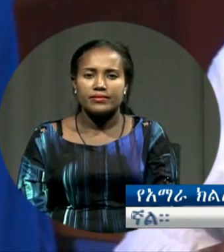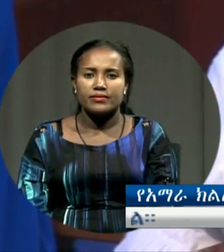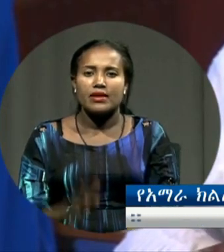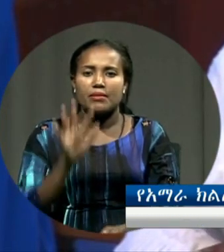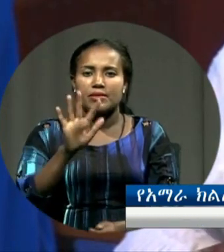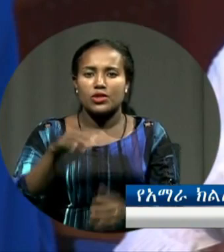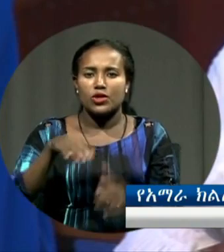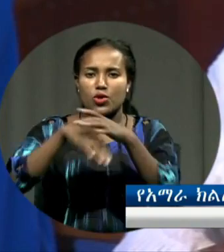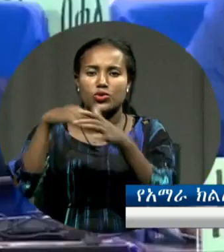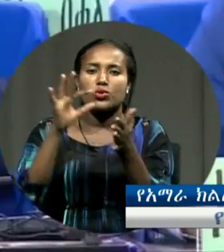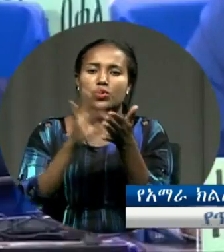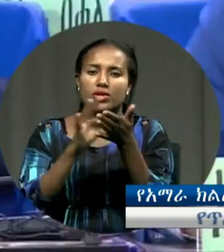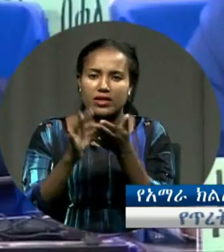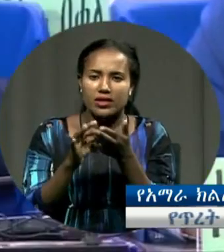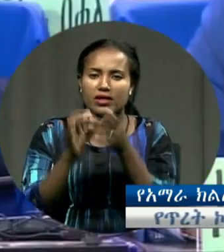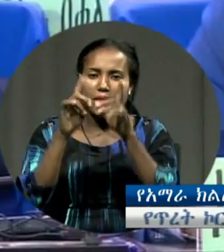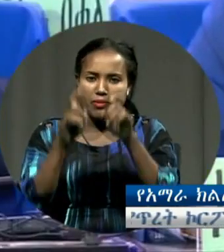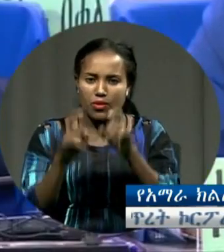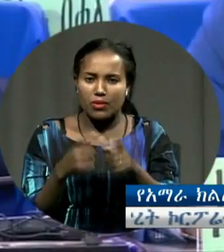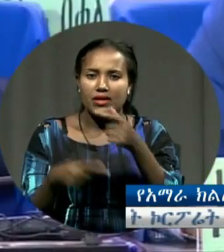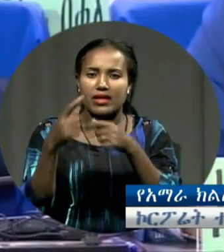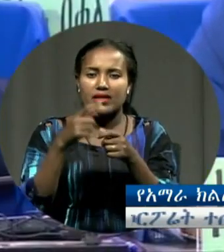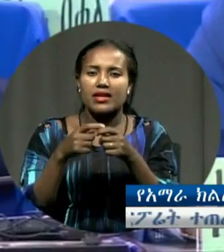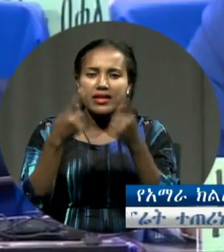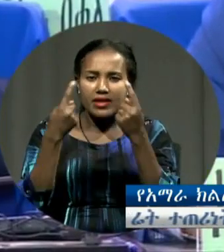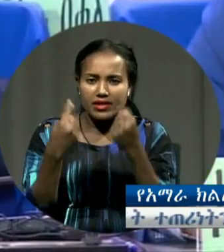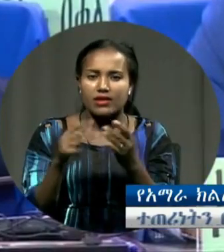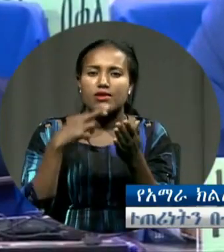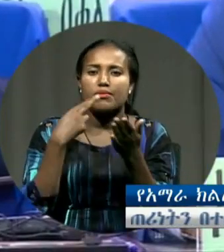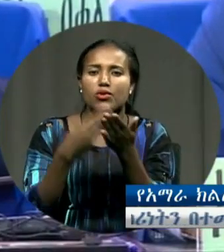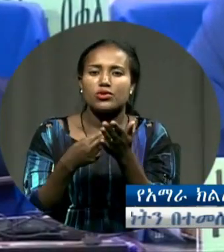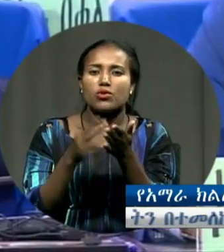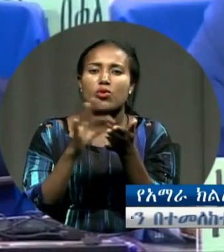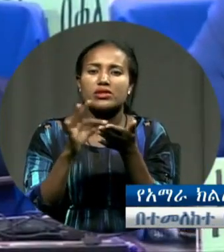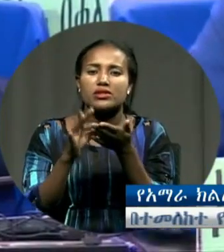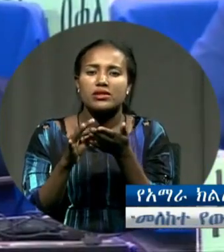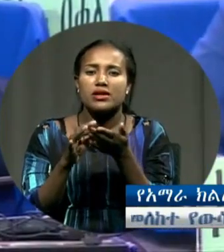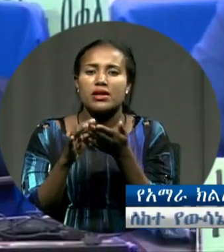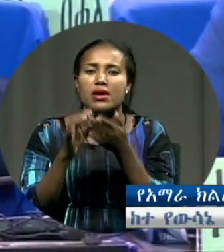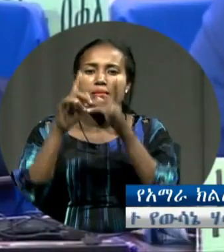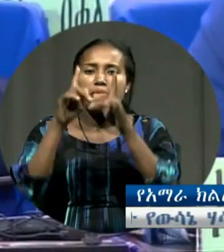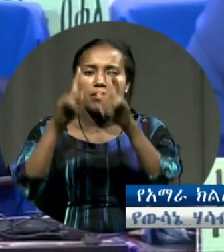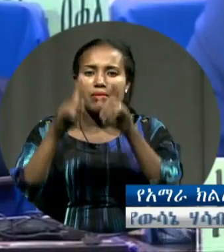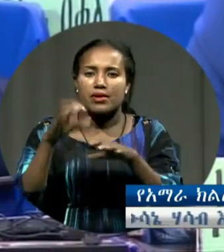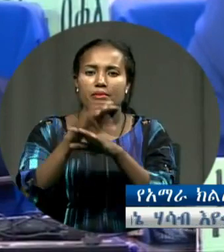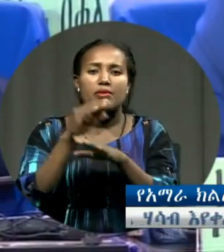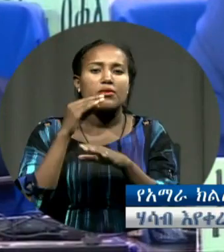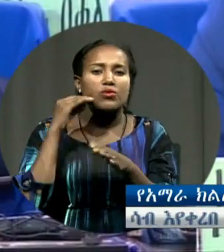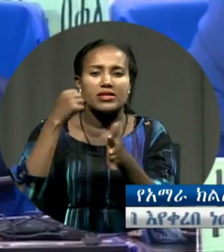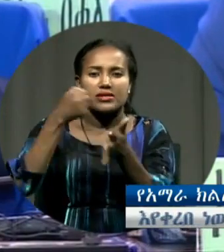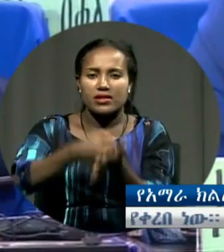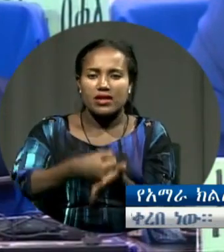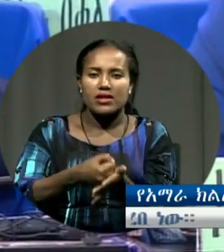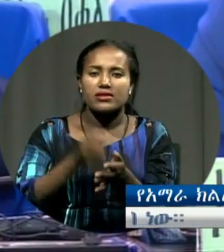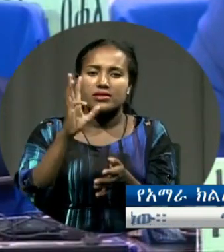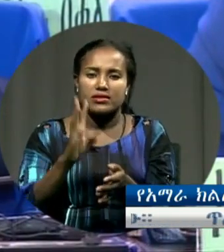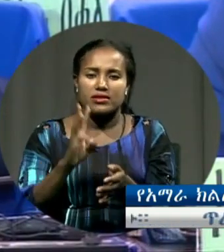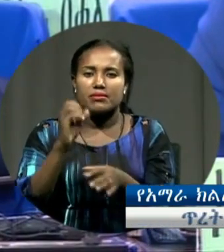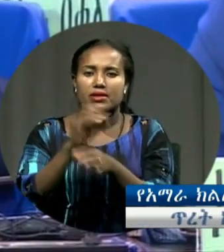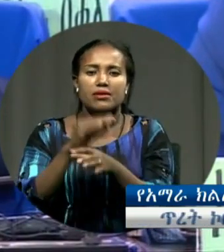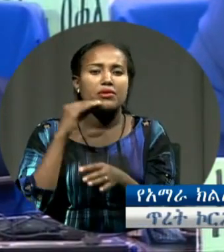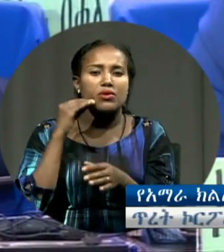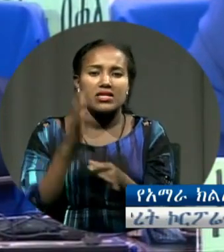አምስት የውጭ ኦዲተር ተመርምሮ የመጣለትን የጥረት ሪፖርት ኦዲት ሪፖርት መርምሮ በምክር ቤቱ ያጸድቃል። ስድስት የምክር